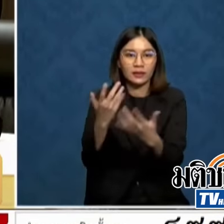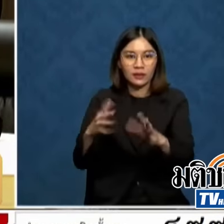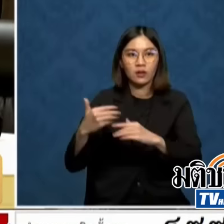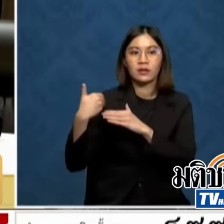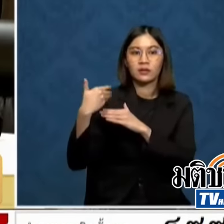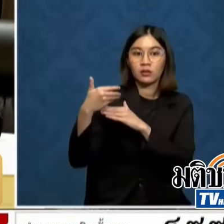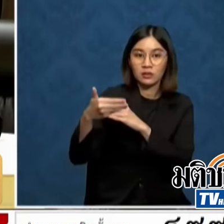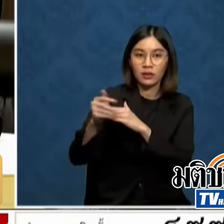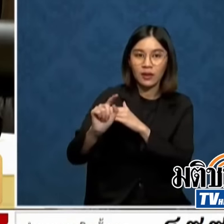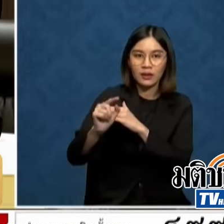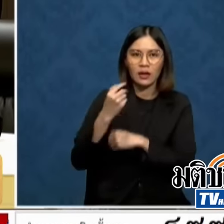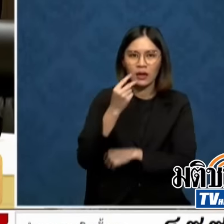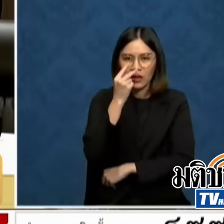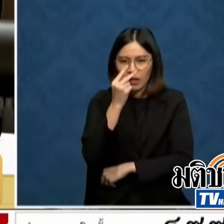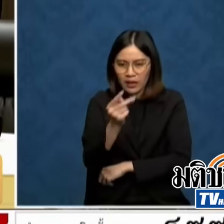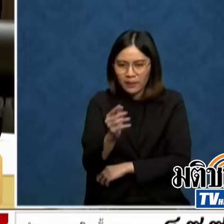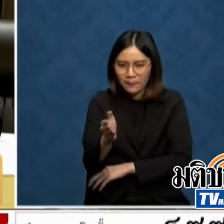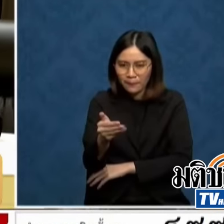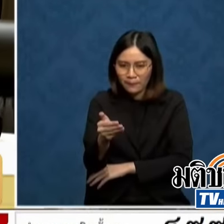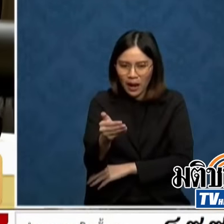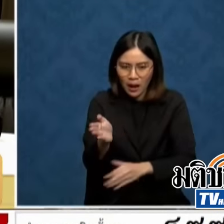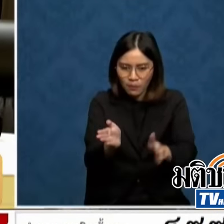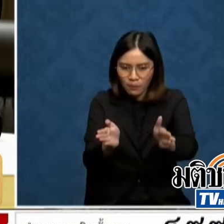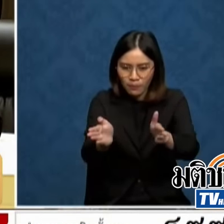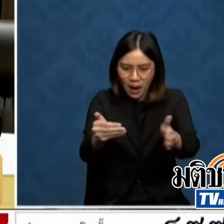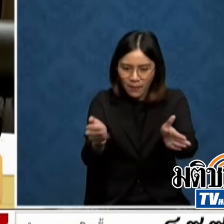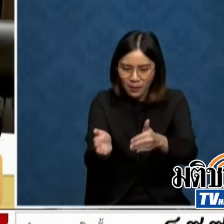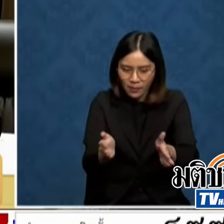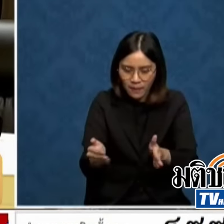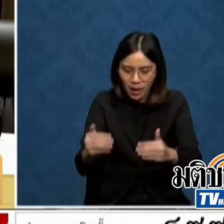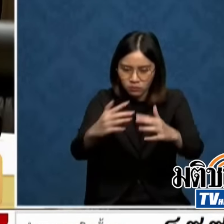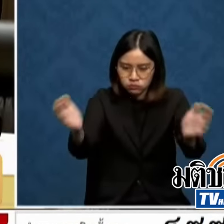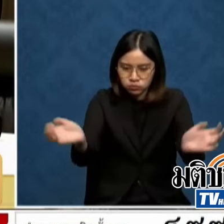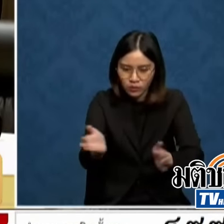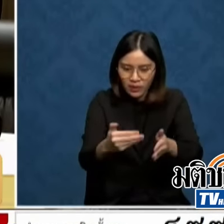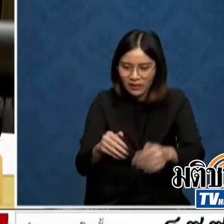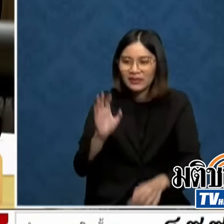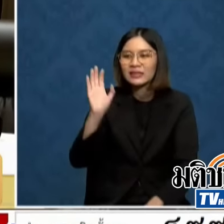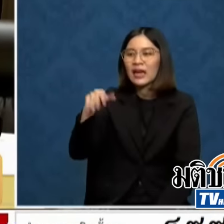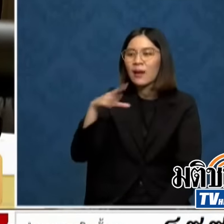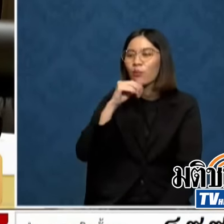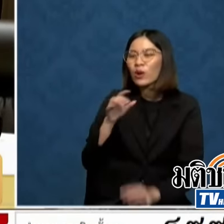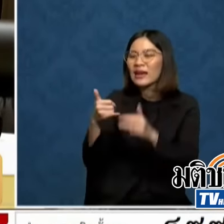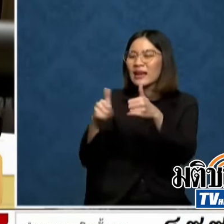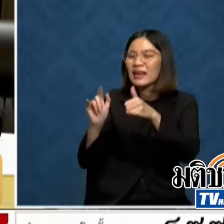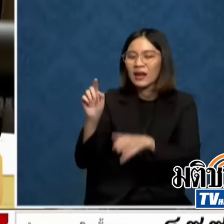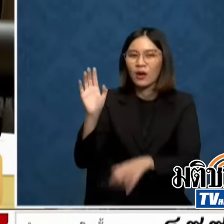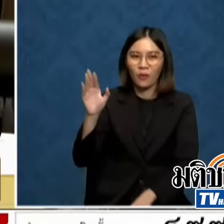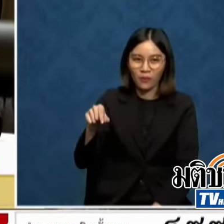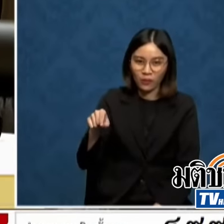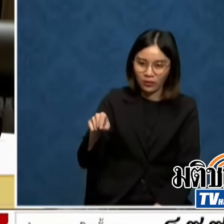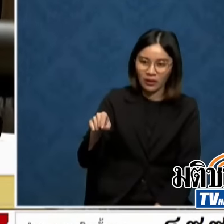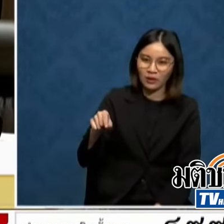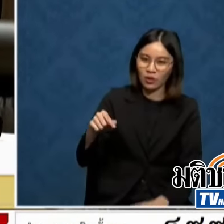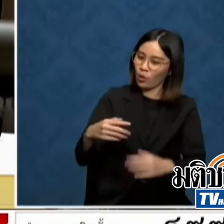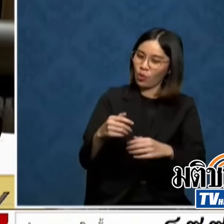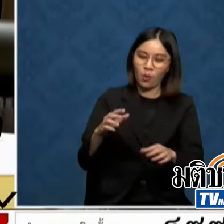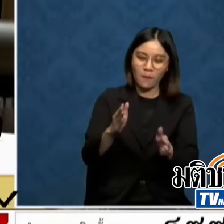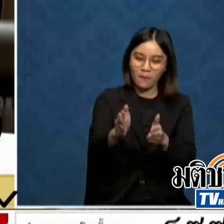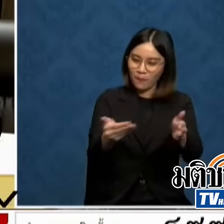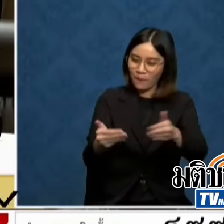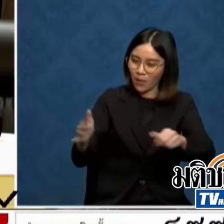จากนั้นก็เห็นปลาอยู่ชุกชุมมากในบ่อก็เลยแซวเกษตรกรไปว่าโอ้โหบ่อพี่อุดม